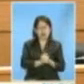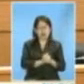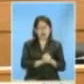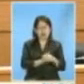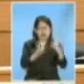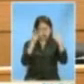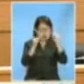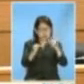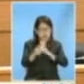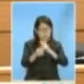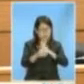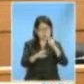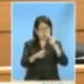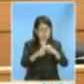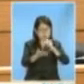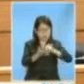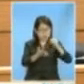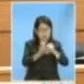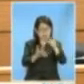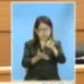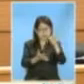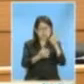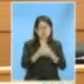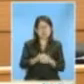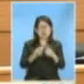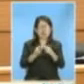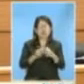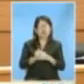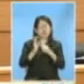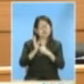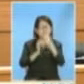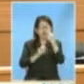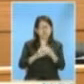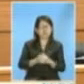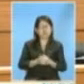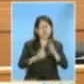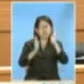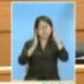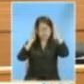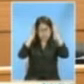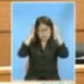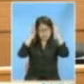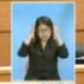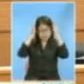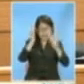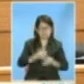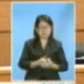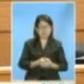แล้วอีกประเทศหนึ่งครับผมยกตัวอย่างครับประเทศสหพันธ์ประเทศมาเลเซียครับ